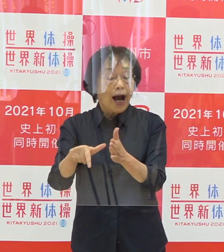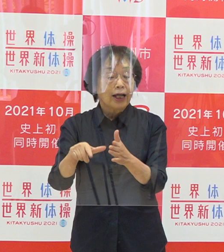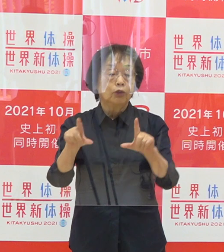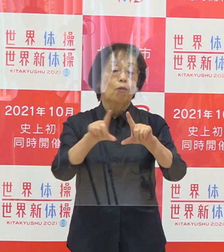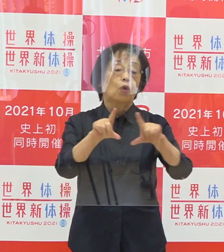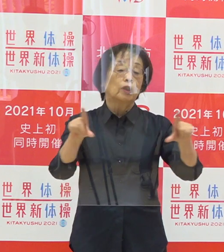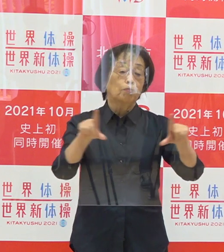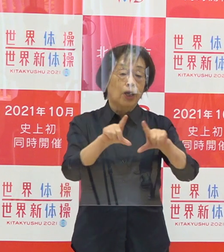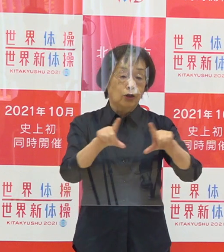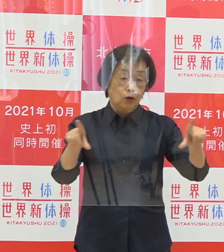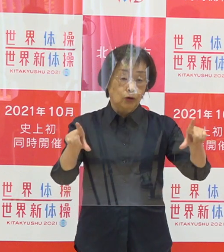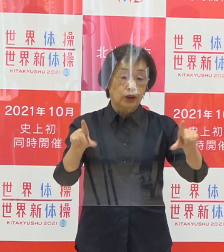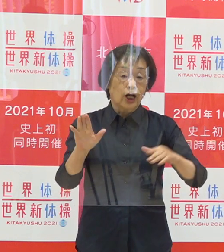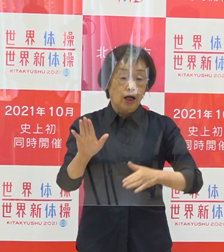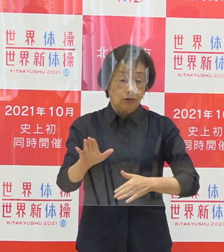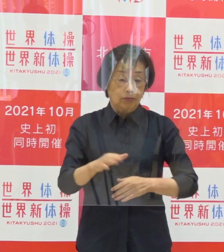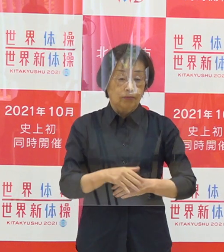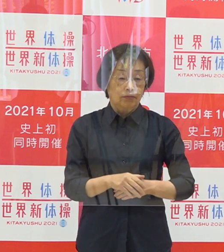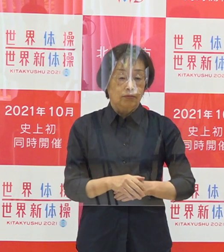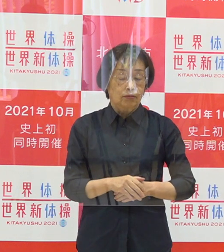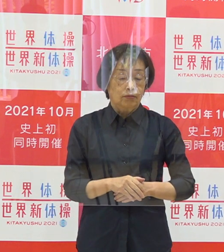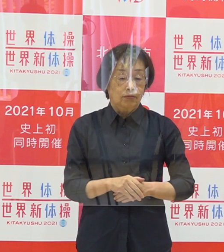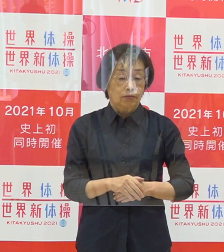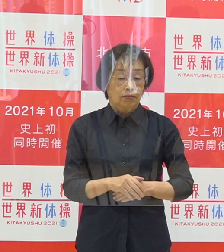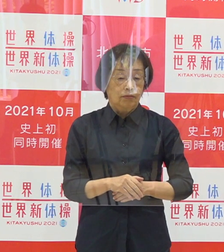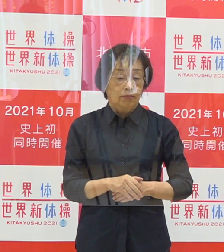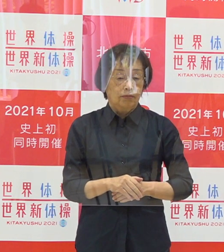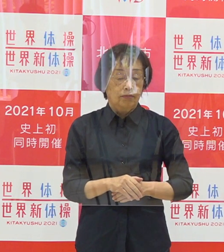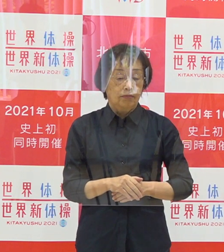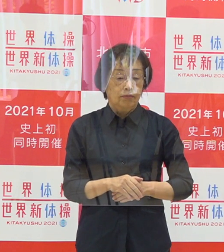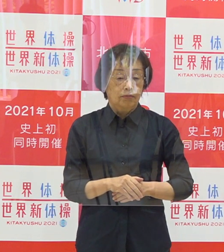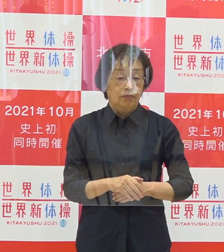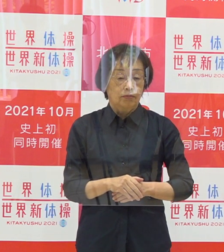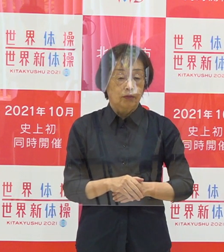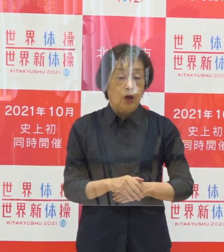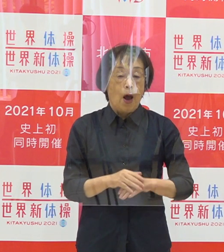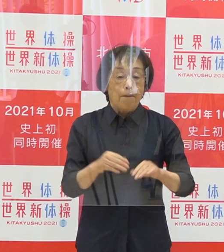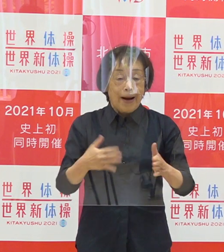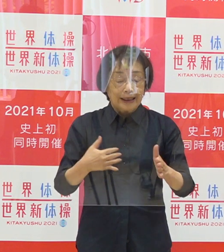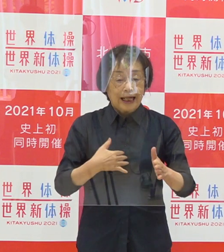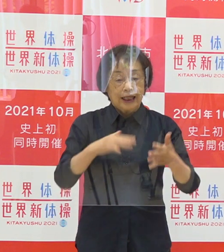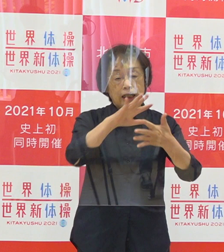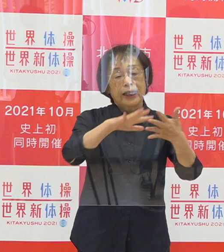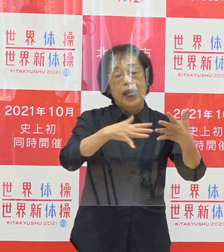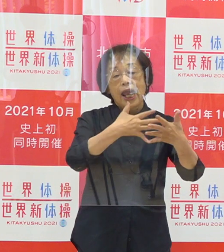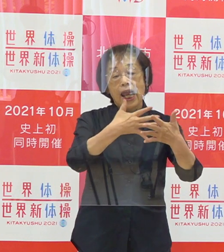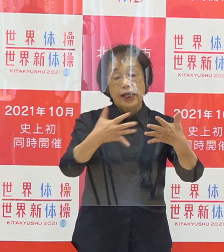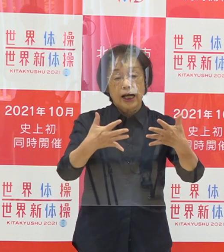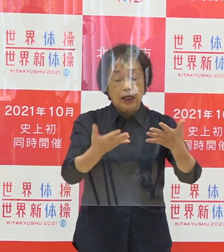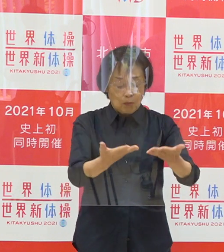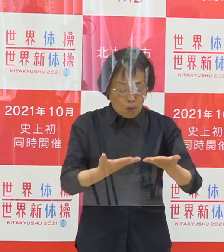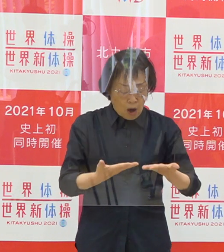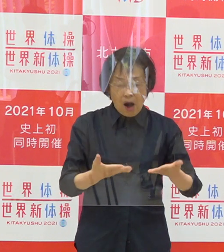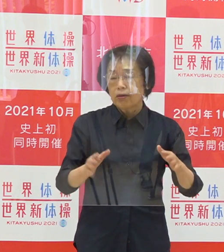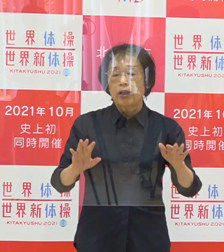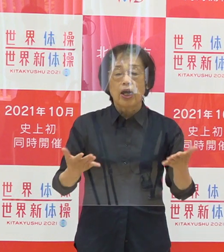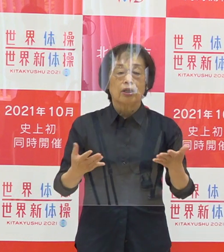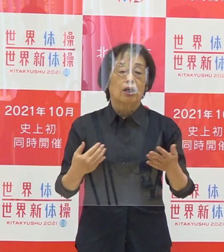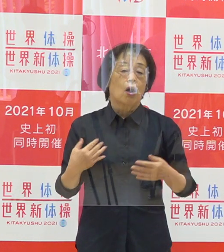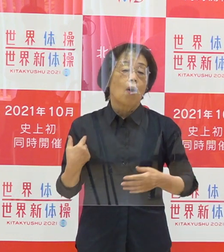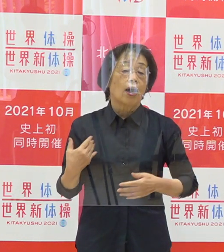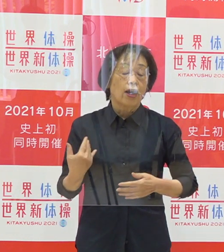あるということなんですが、実はそのことはまだデータが私ども入手をしておりません。わからないんです